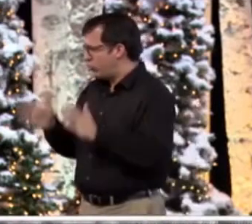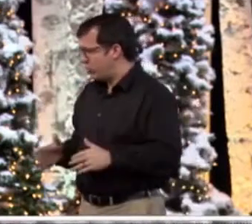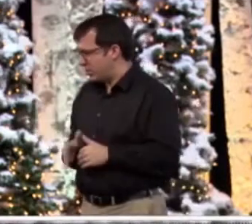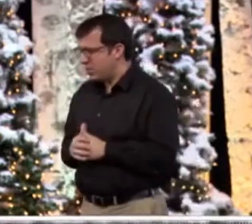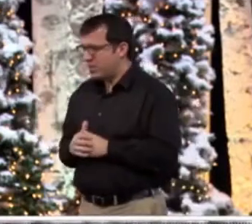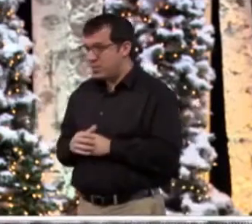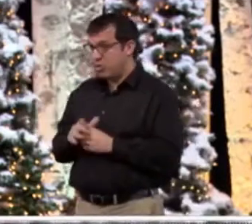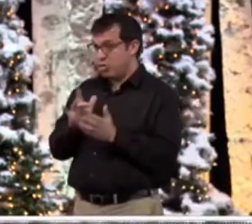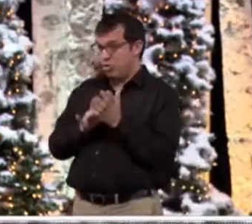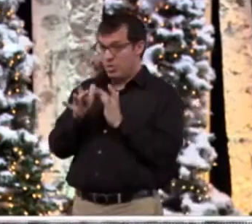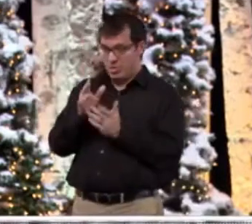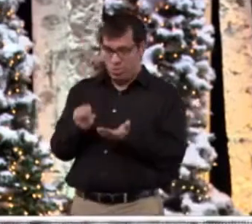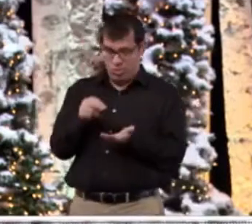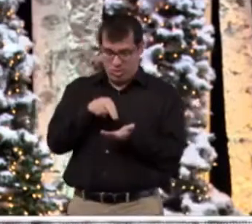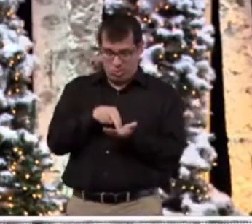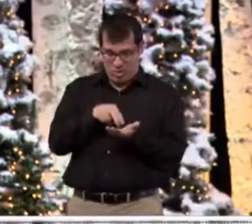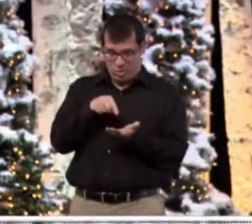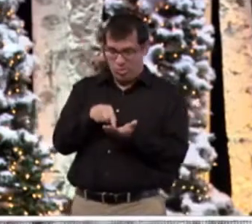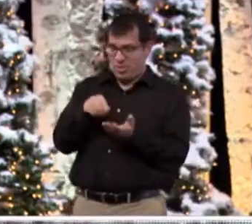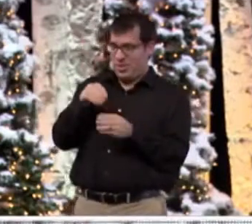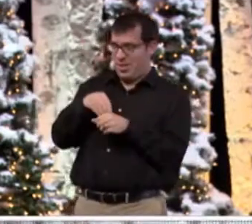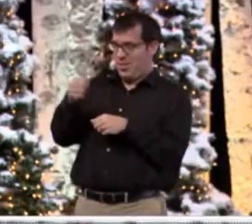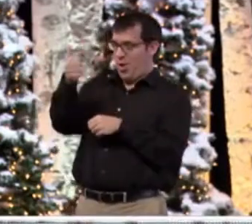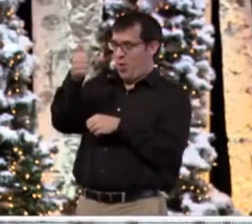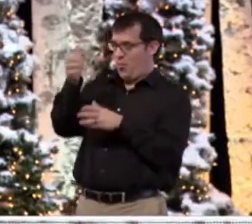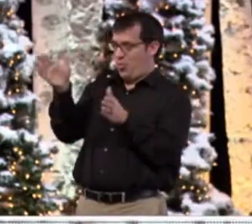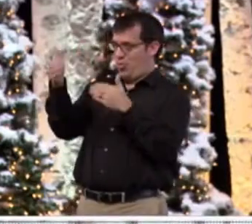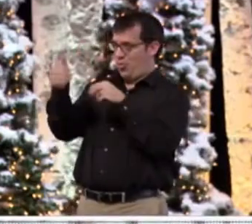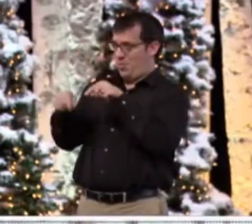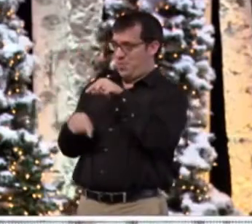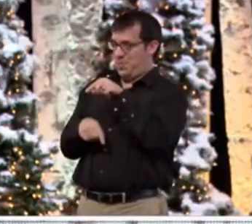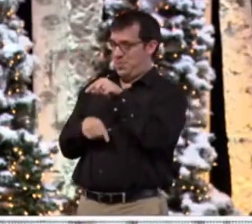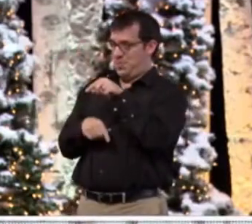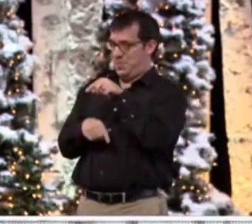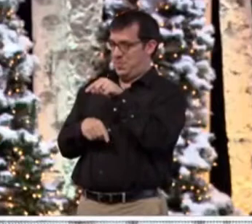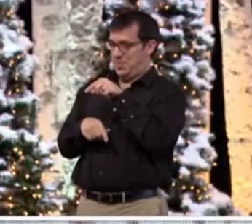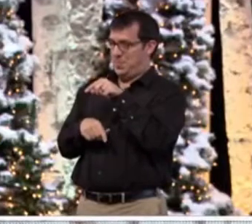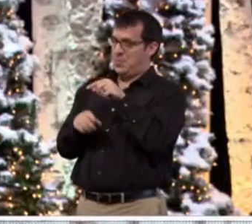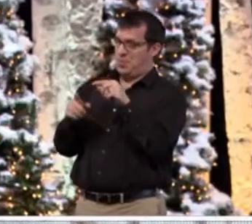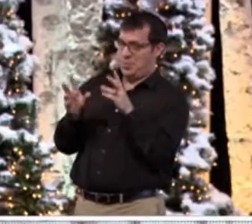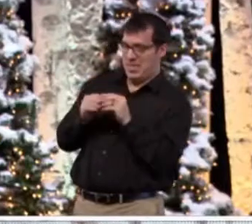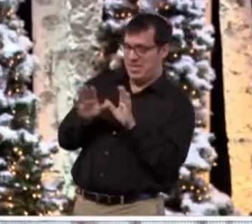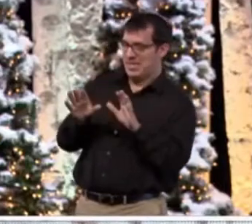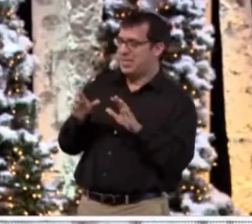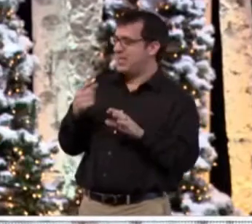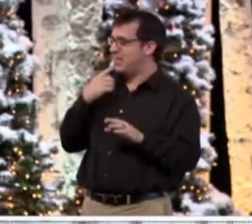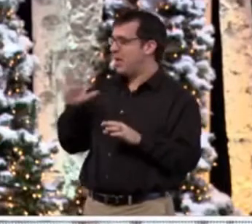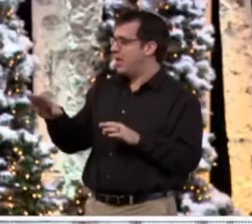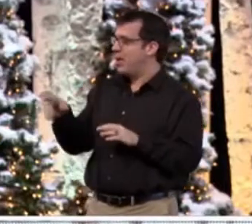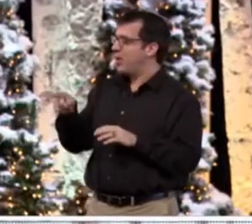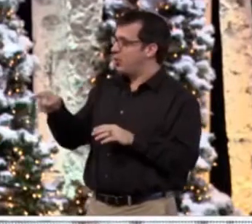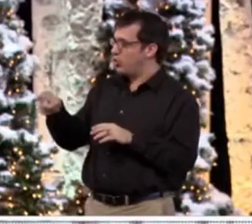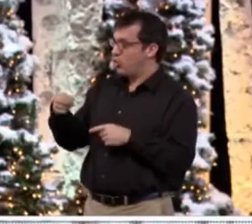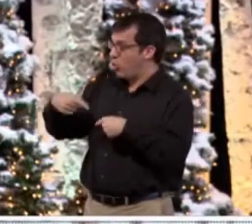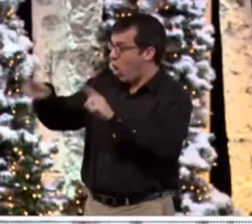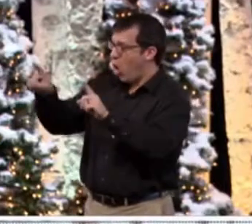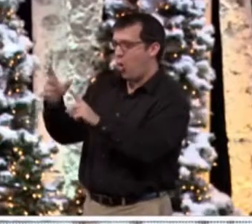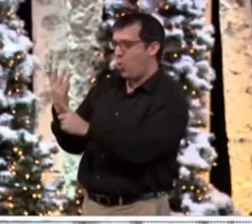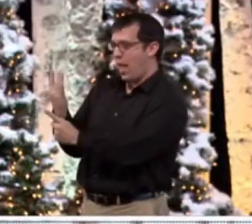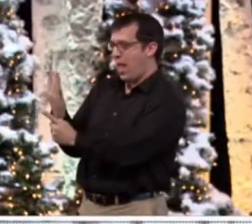120 विश्वासीहरू थिए भन्ने कुरा मेरो लागि निकै रोचक रहेको छ। उहाँले भन्नुभयो, मैले पवित्र